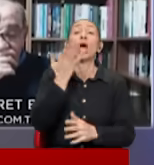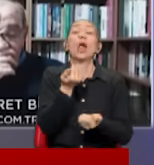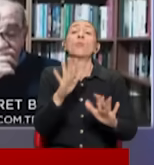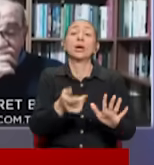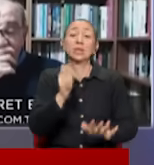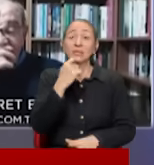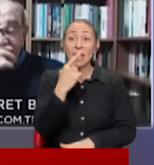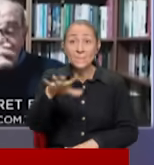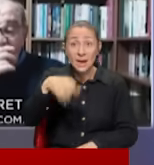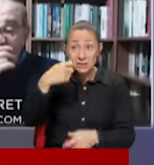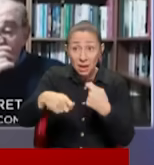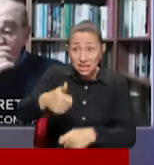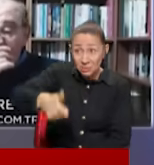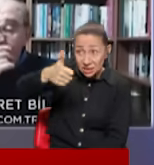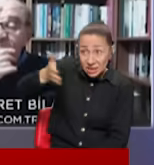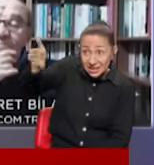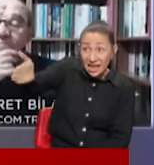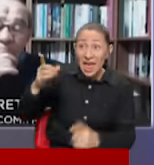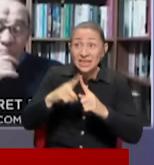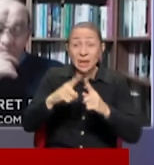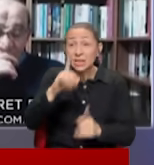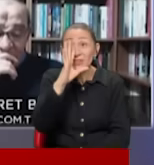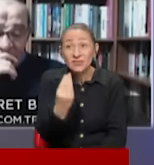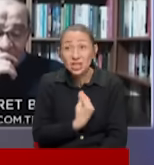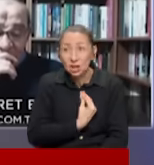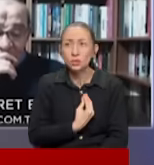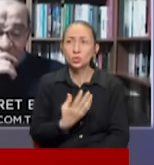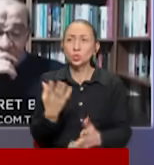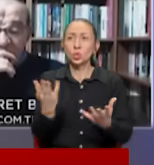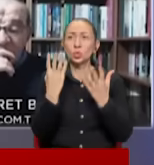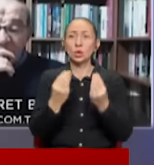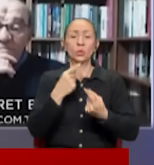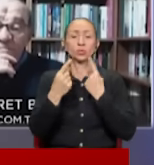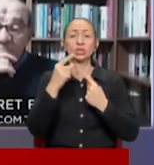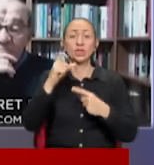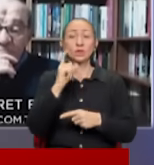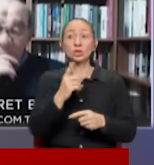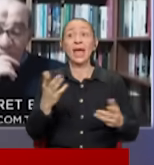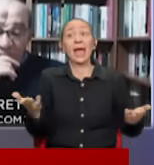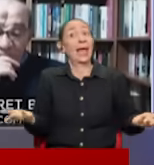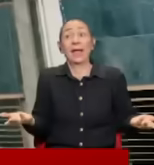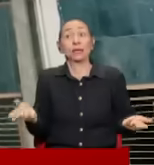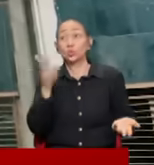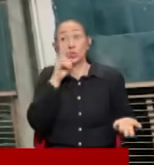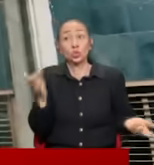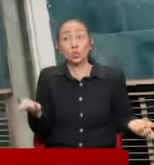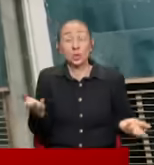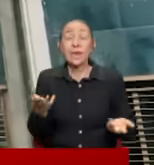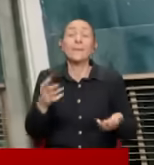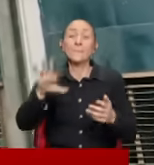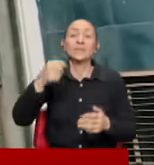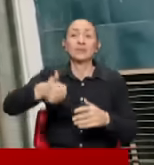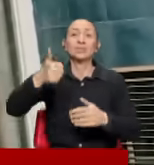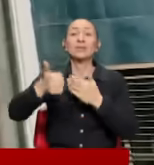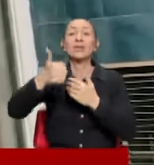kardeşim krediyi diyen Merkez Bankası Başkanı'nın hesabını kim verecek? Ya çok güzel konuştu Cevdet Hoca da yani. Sonuç. Evet. Merkez Bankası